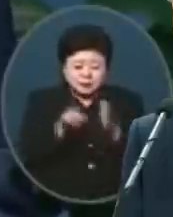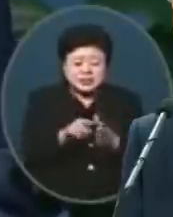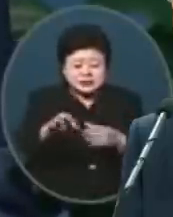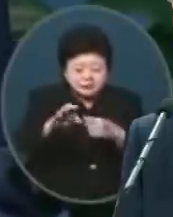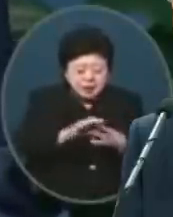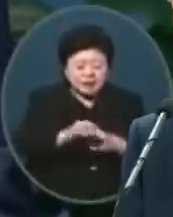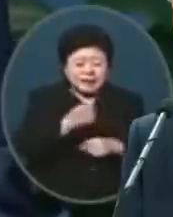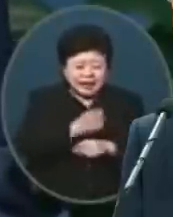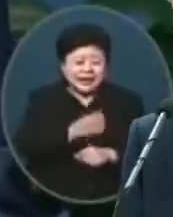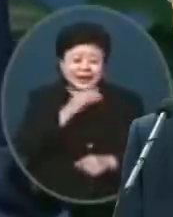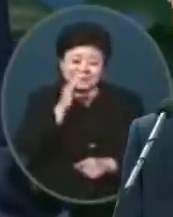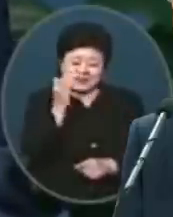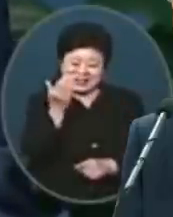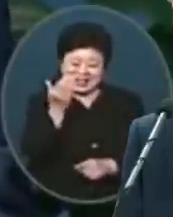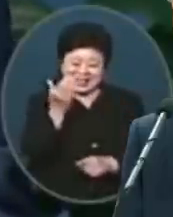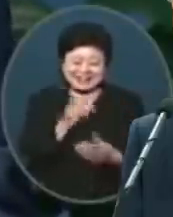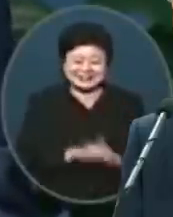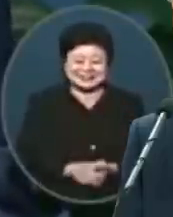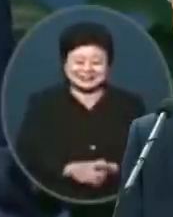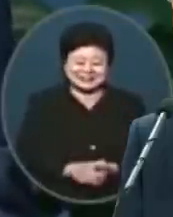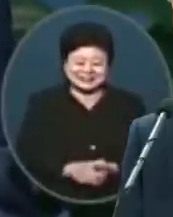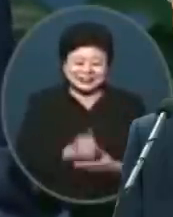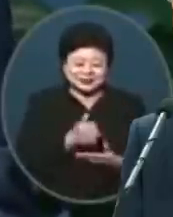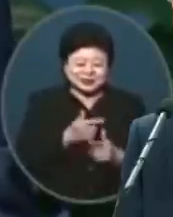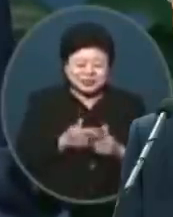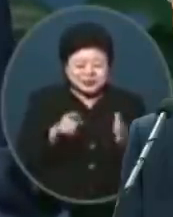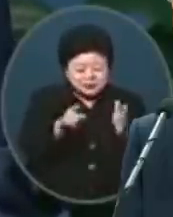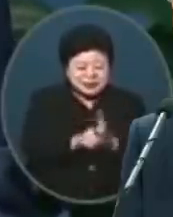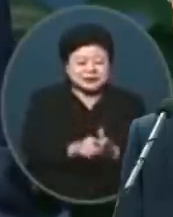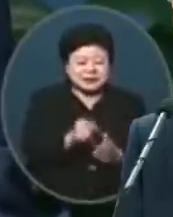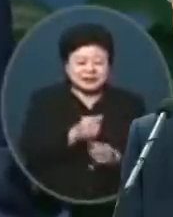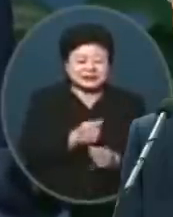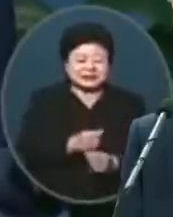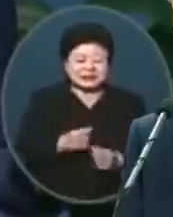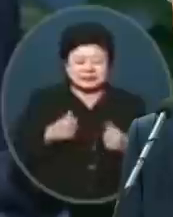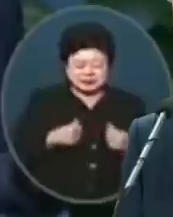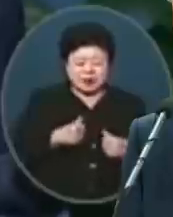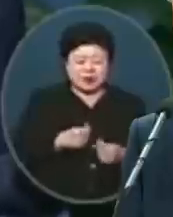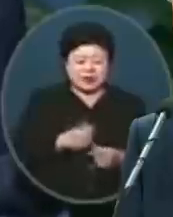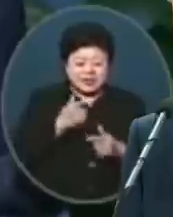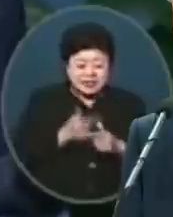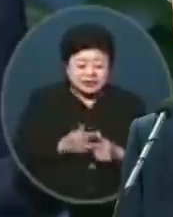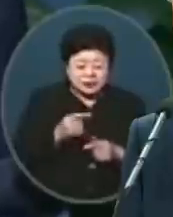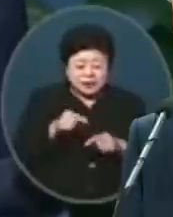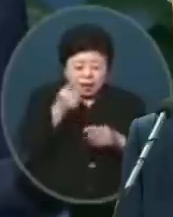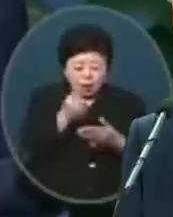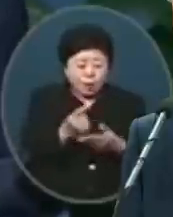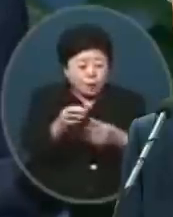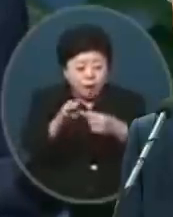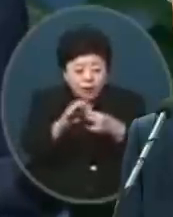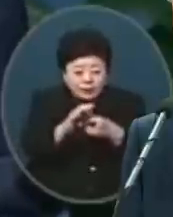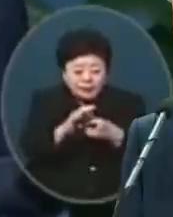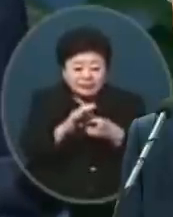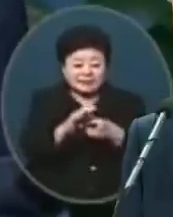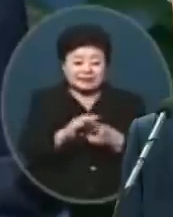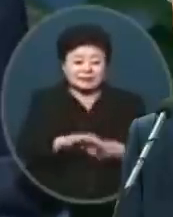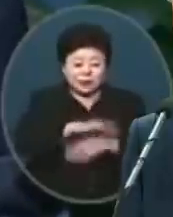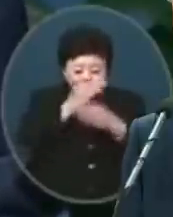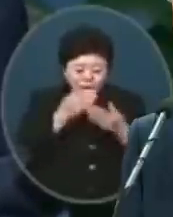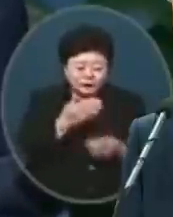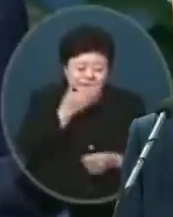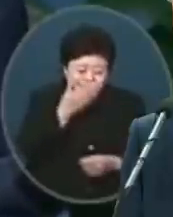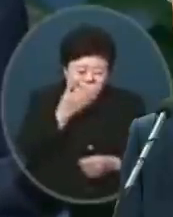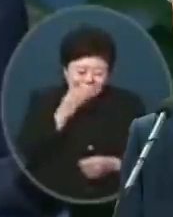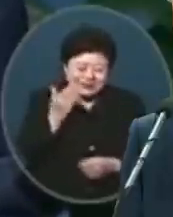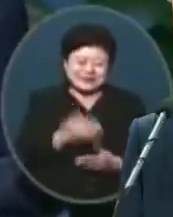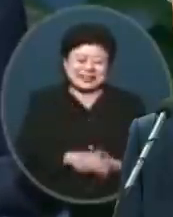믿음은 하겠네. 주 예수를 믿어서 하신 일을 힘입어 예수께로 나오기만 하면